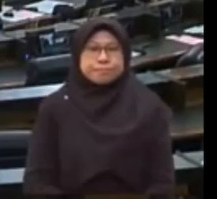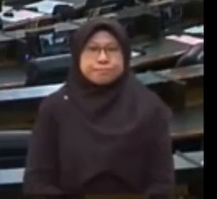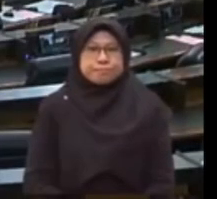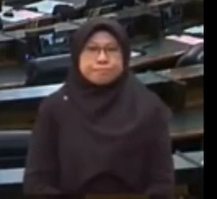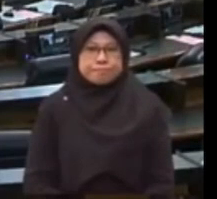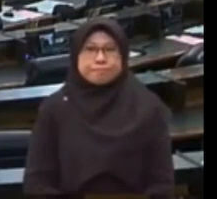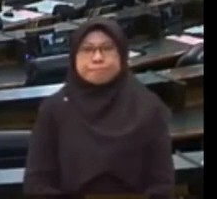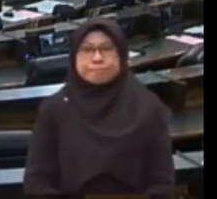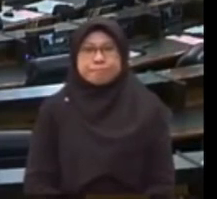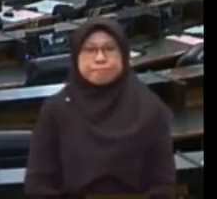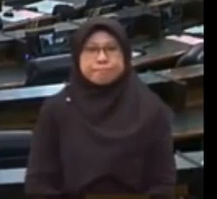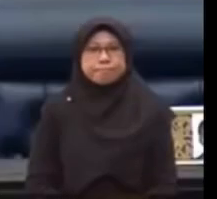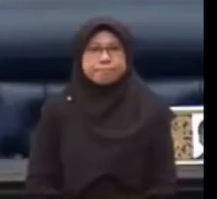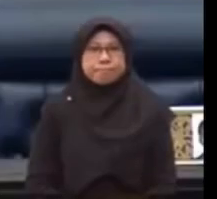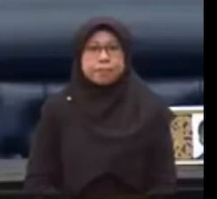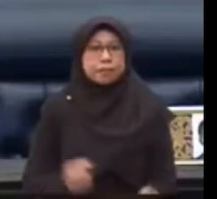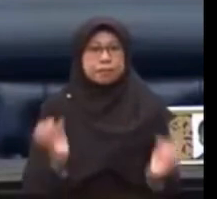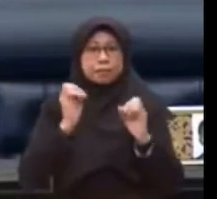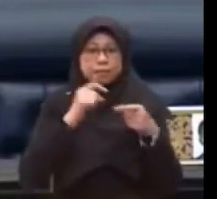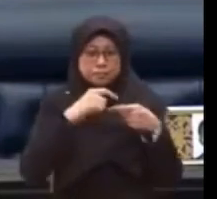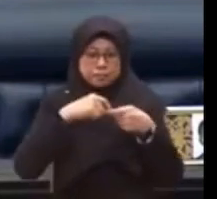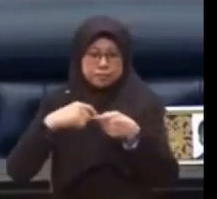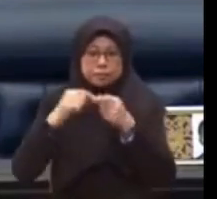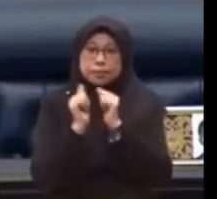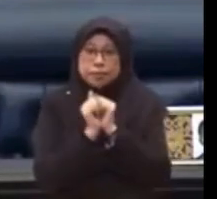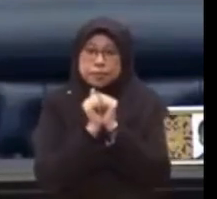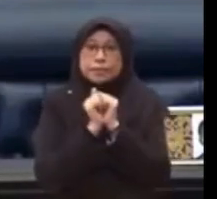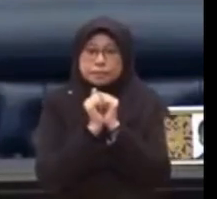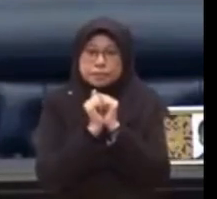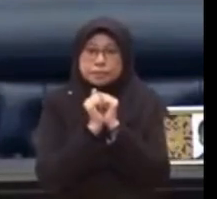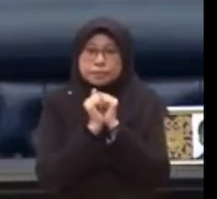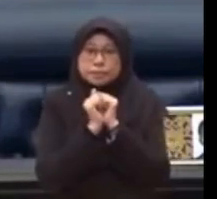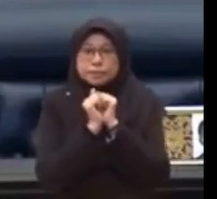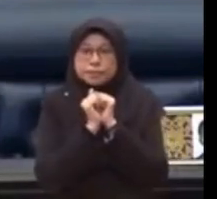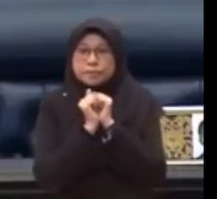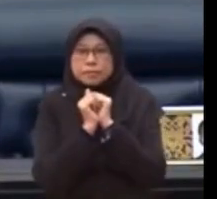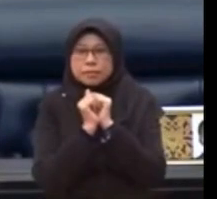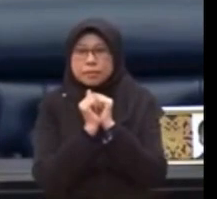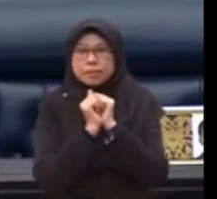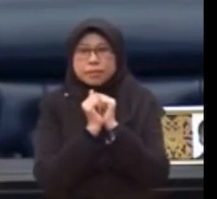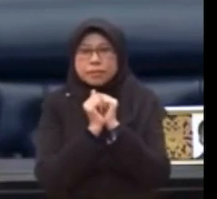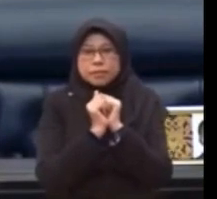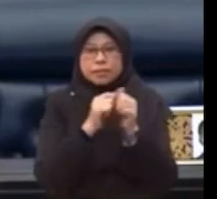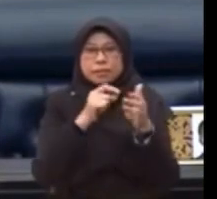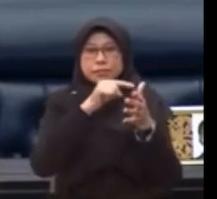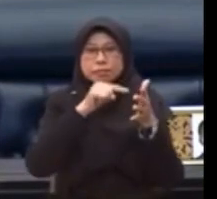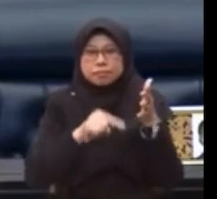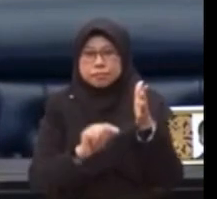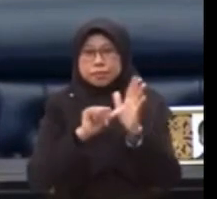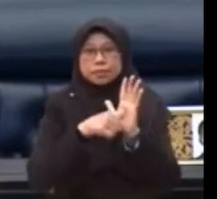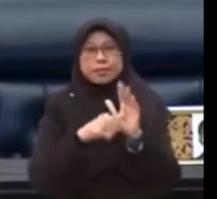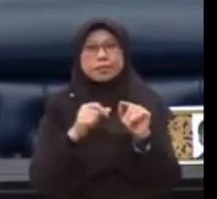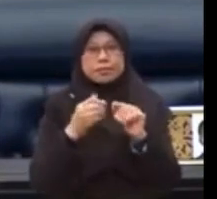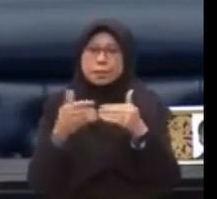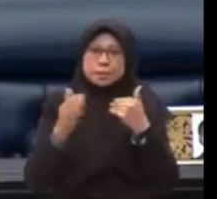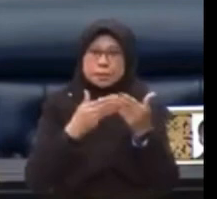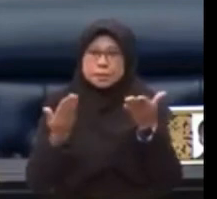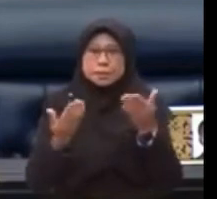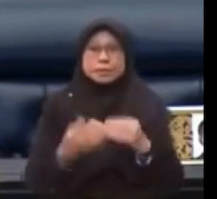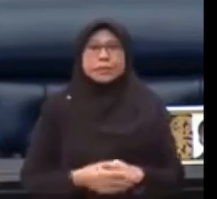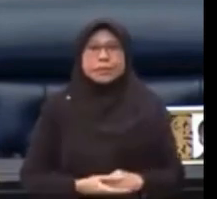Walaupun tiada kaitan dengan isu yang asal, tetapi oleh kerana Cikgu Purbadi saya kenal dengan Yang